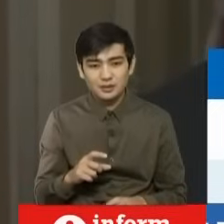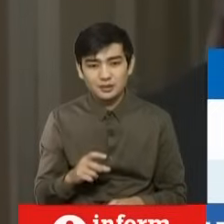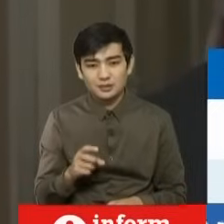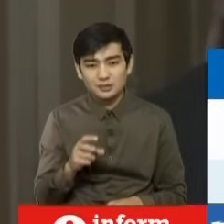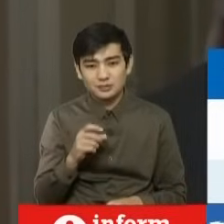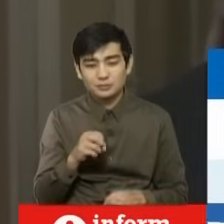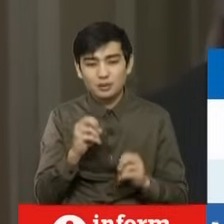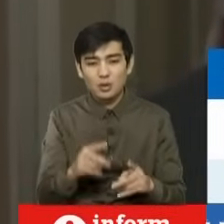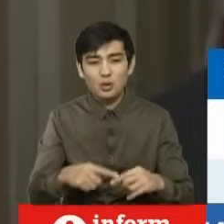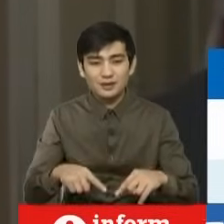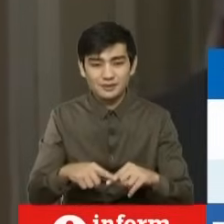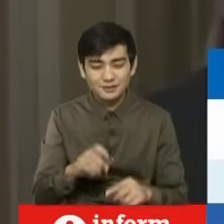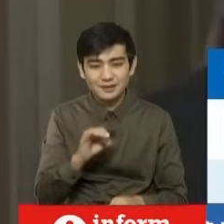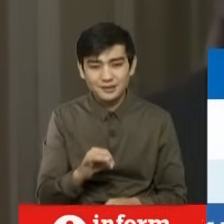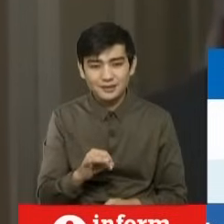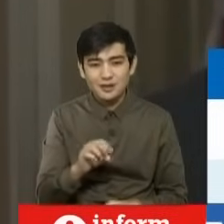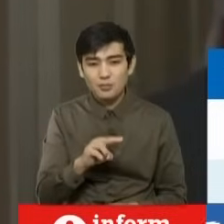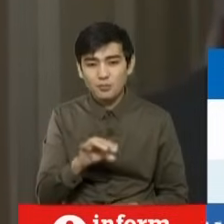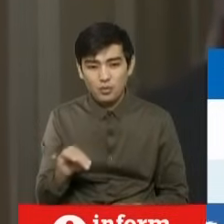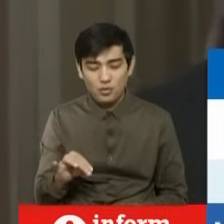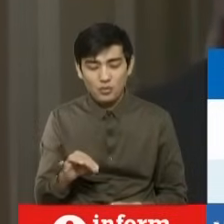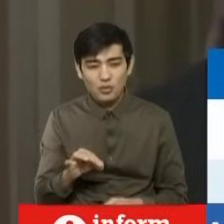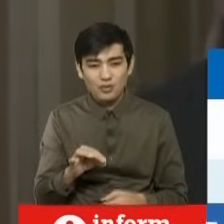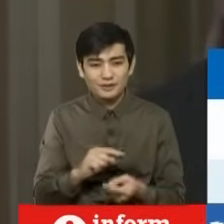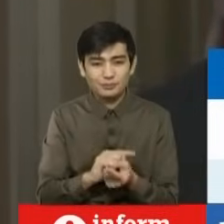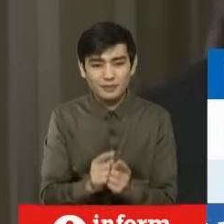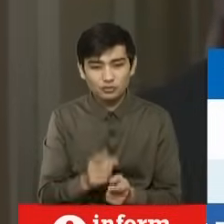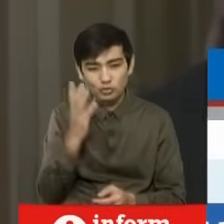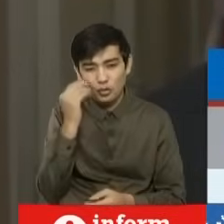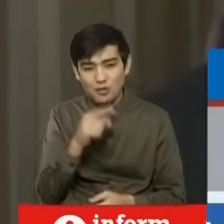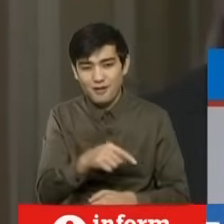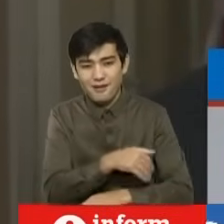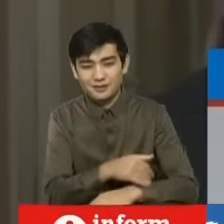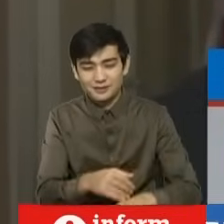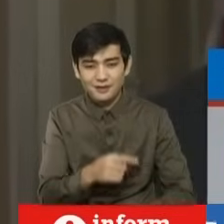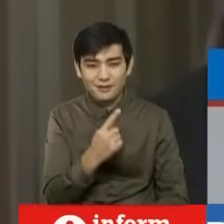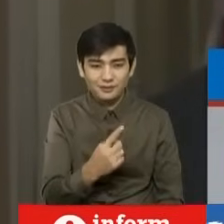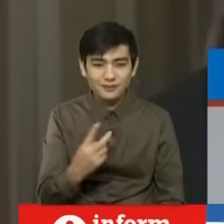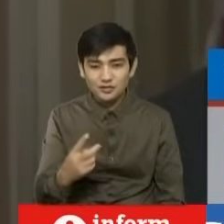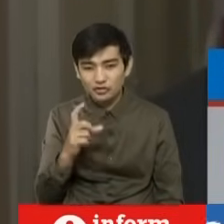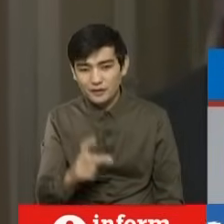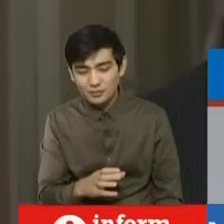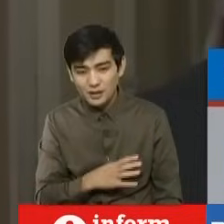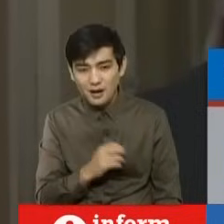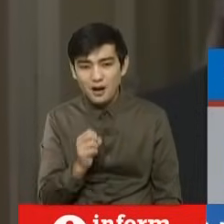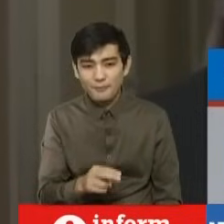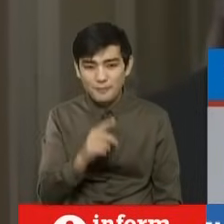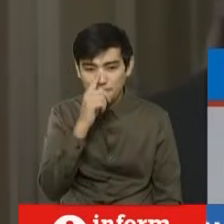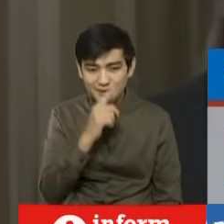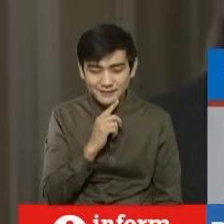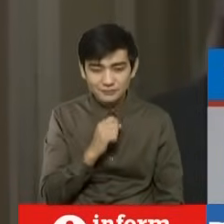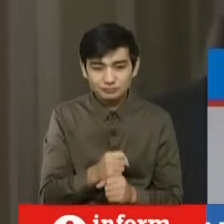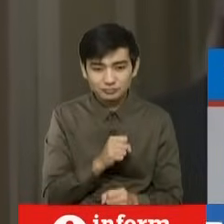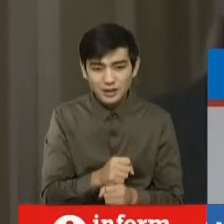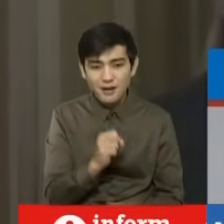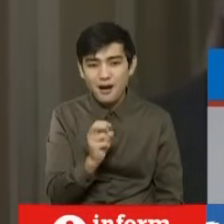организаций в частности по изменени количества по данному адресу с одного на двух человек было проведено в апреле месяце